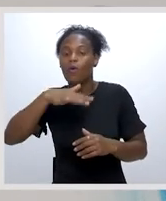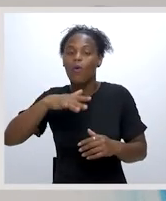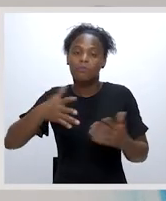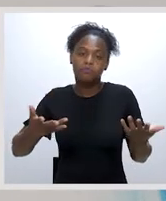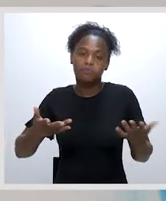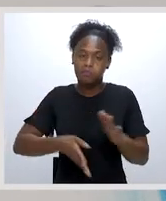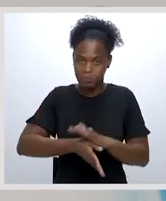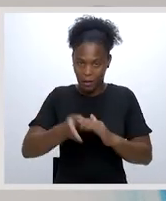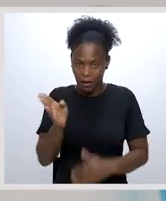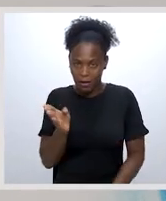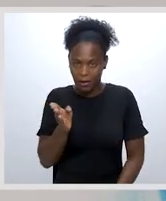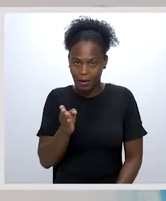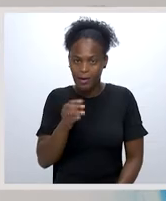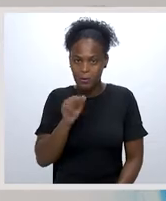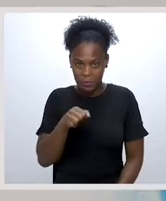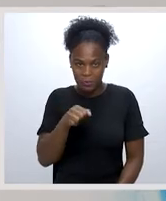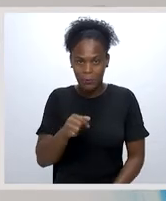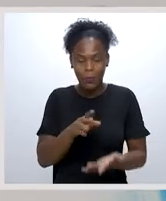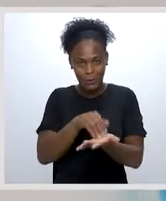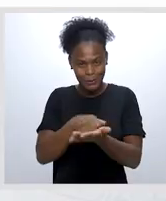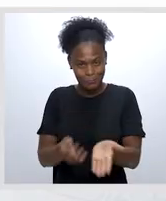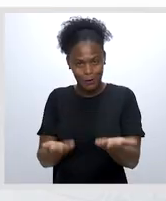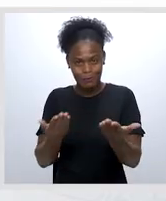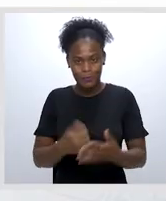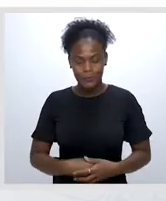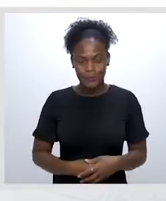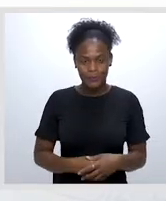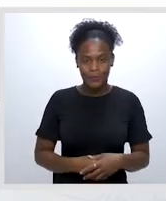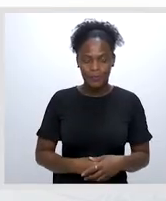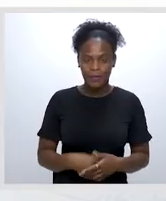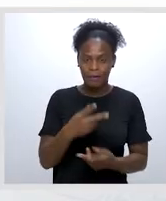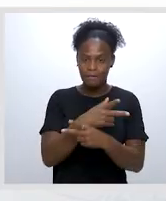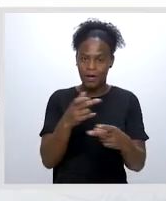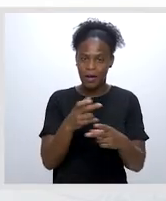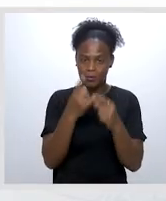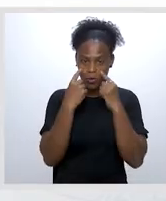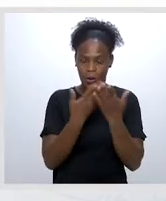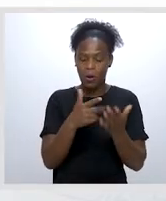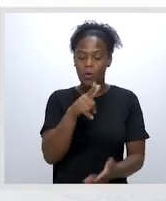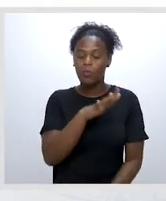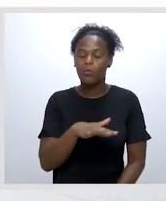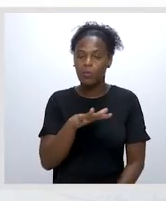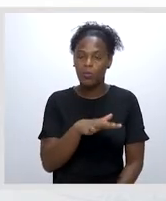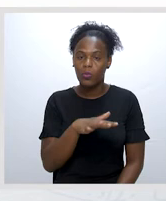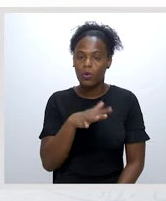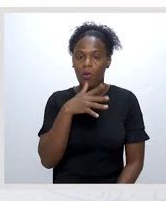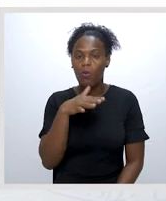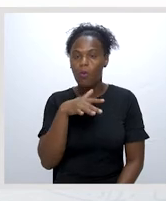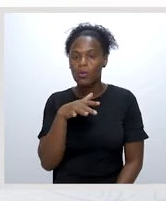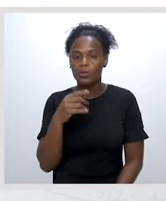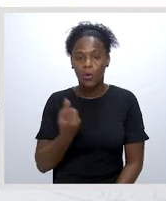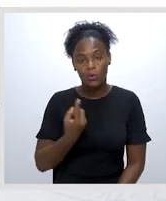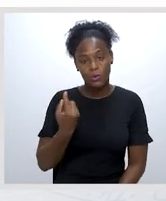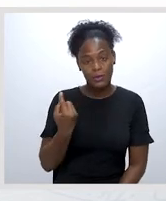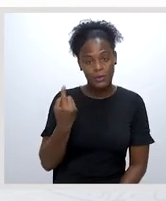part? Oui, on y va, on corrige. Des phrases qui indiquent le lieu